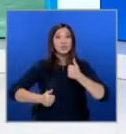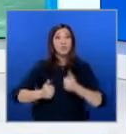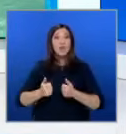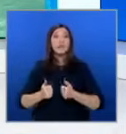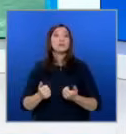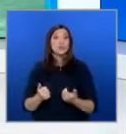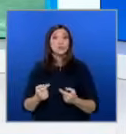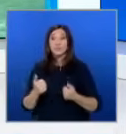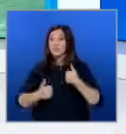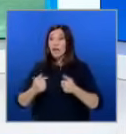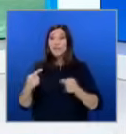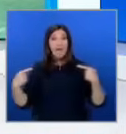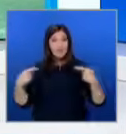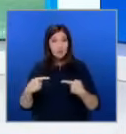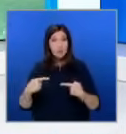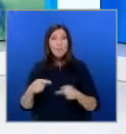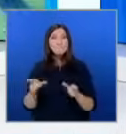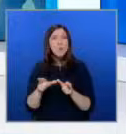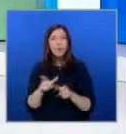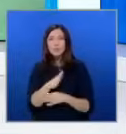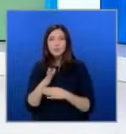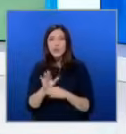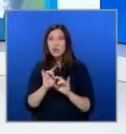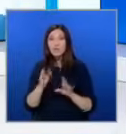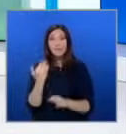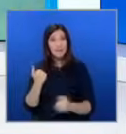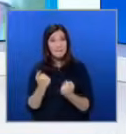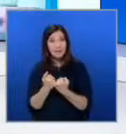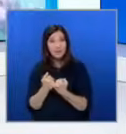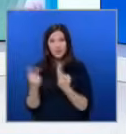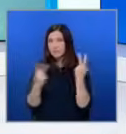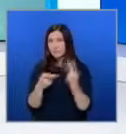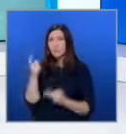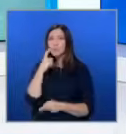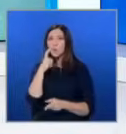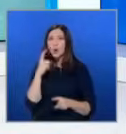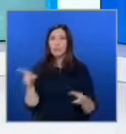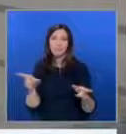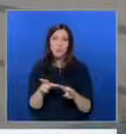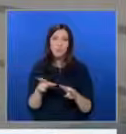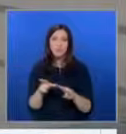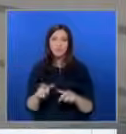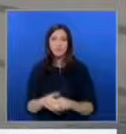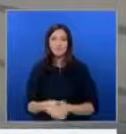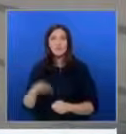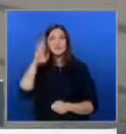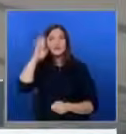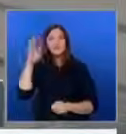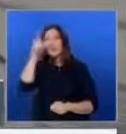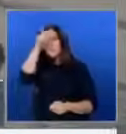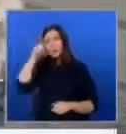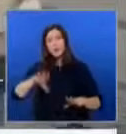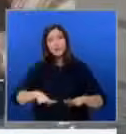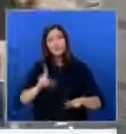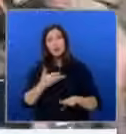се изправят един срещу друг в Мюнхен. Последните новини преди мача ще научим от Бюлент Мюмюнов. Здравейте от Мюнхен,